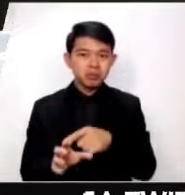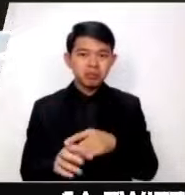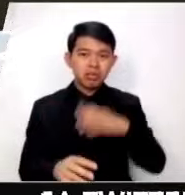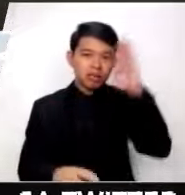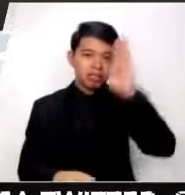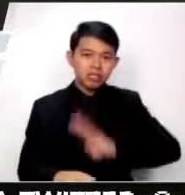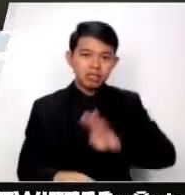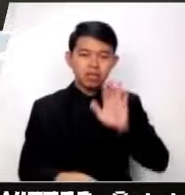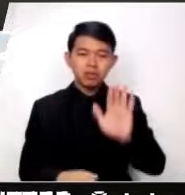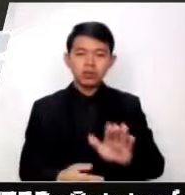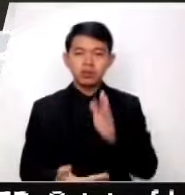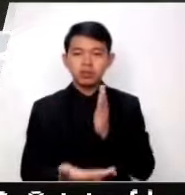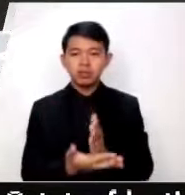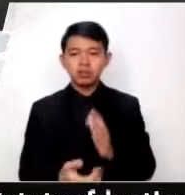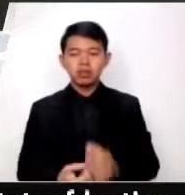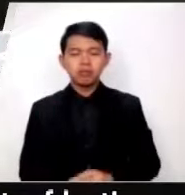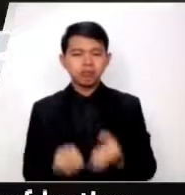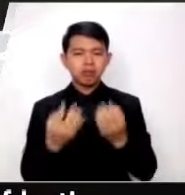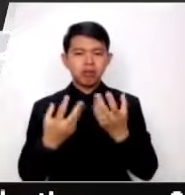Dami na bangga.